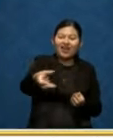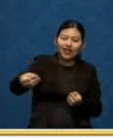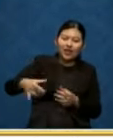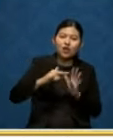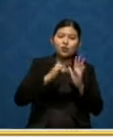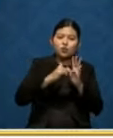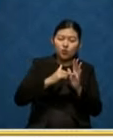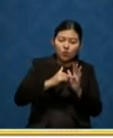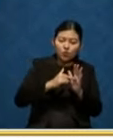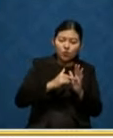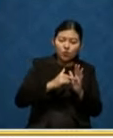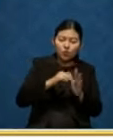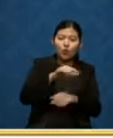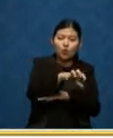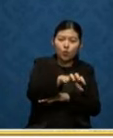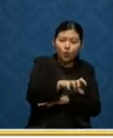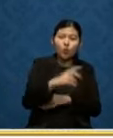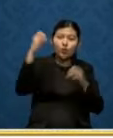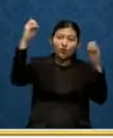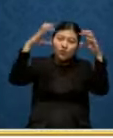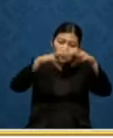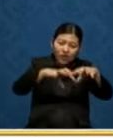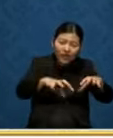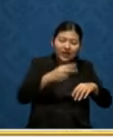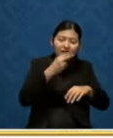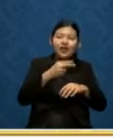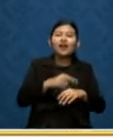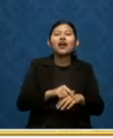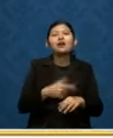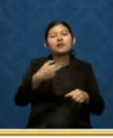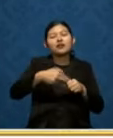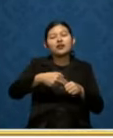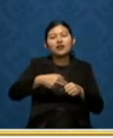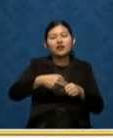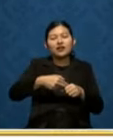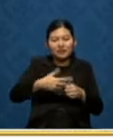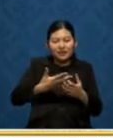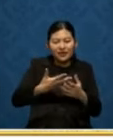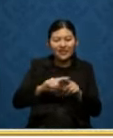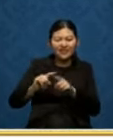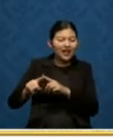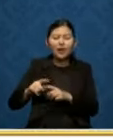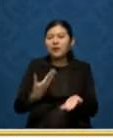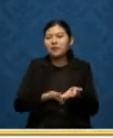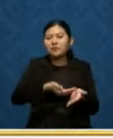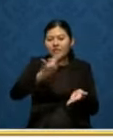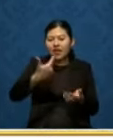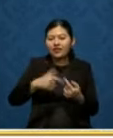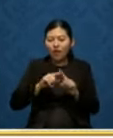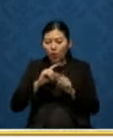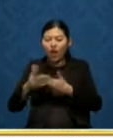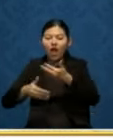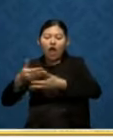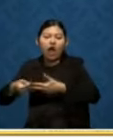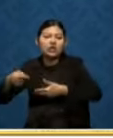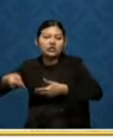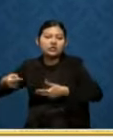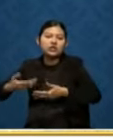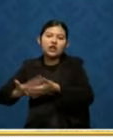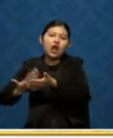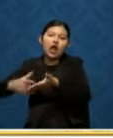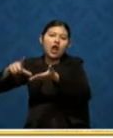ทุกอย่างมันแพงอันนี้ก็ถือว่าในส่วนราชการเนี่ยครับไปไปตรวจสอบได้แล้วก็ดูได้เดี๋ยวผมอยาก